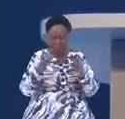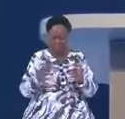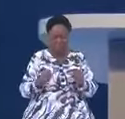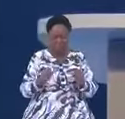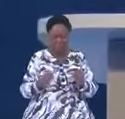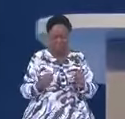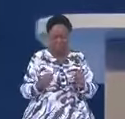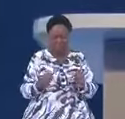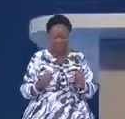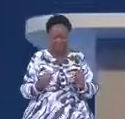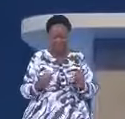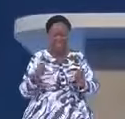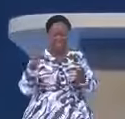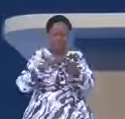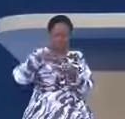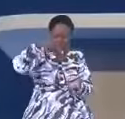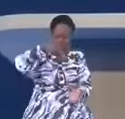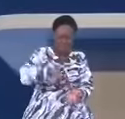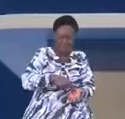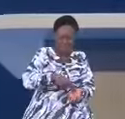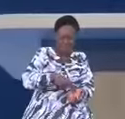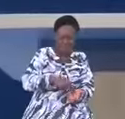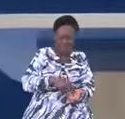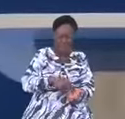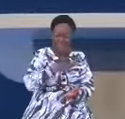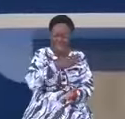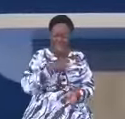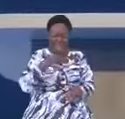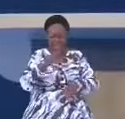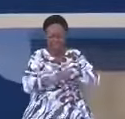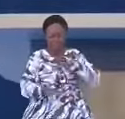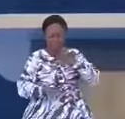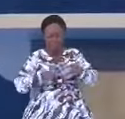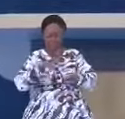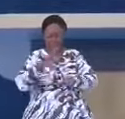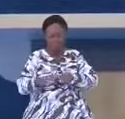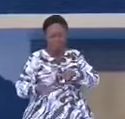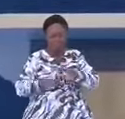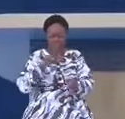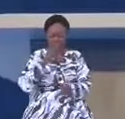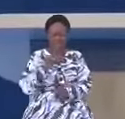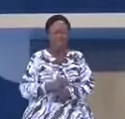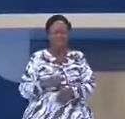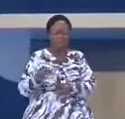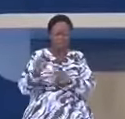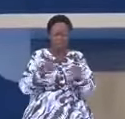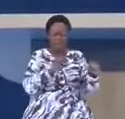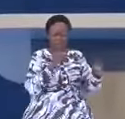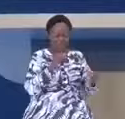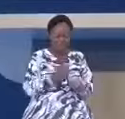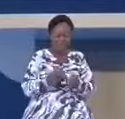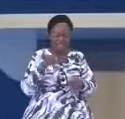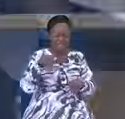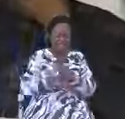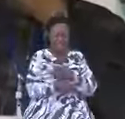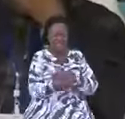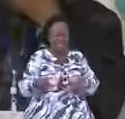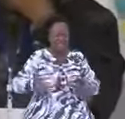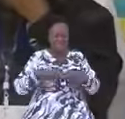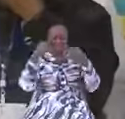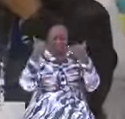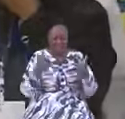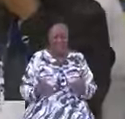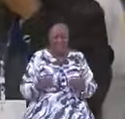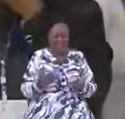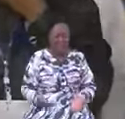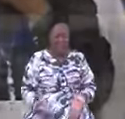lever et de marcher fell dans le vîmes étonnant le de vous et machet au